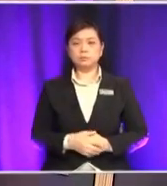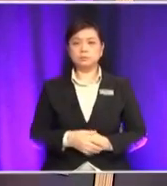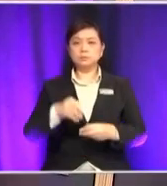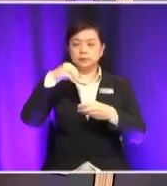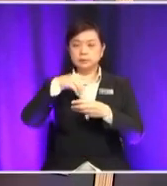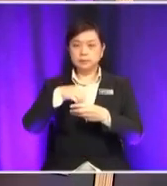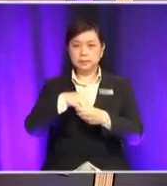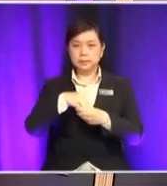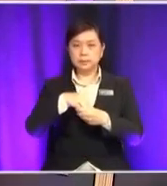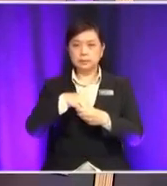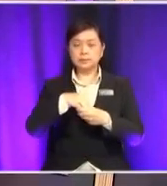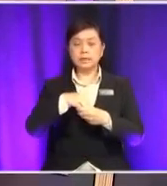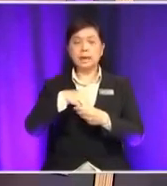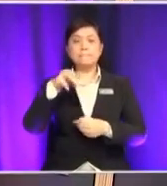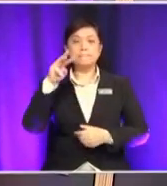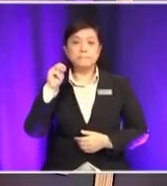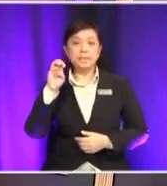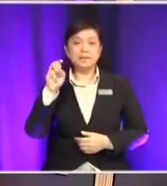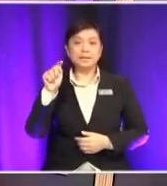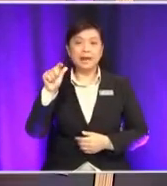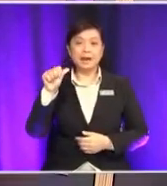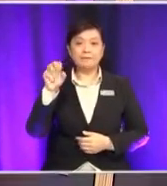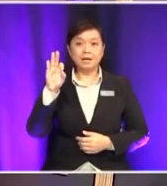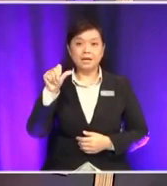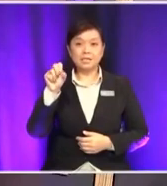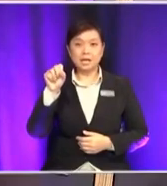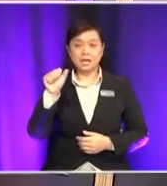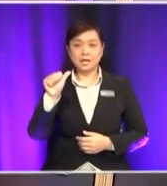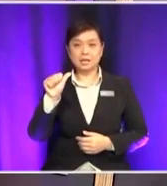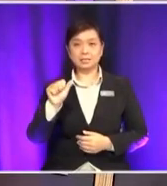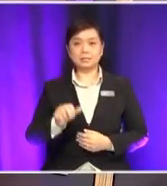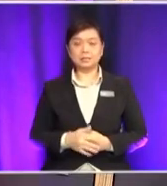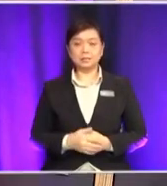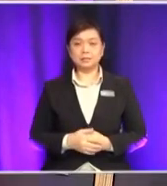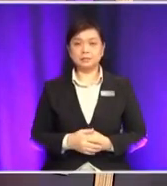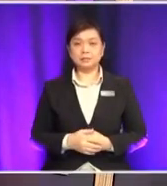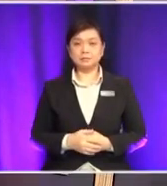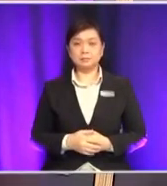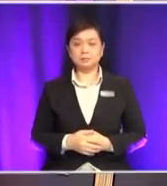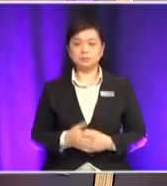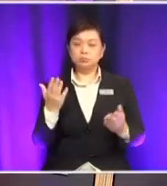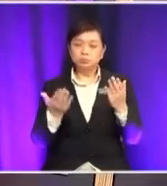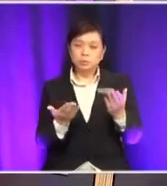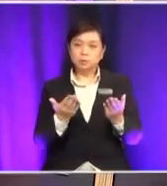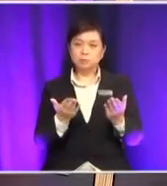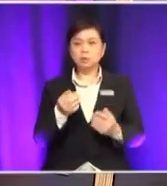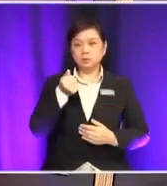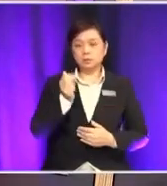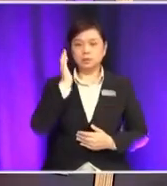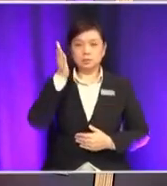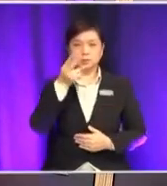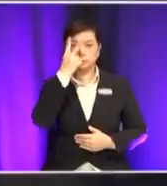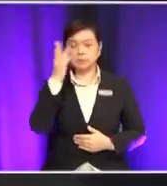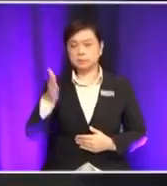mitosis pun bermaksud menyusut Oke so mungkin Kris nampak di sebelah